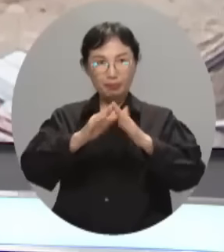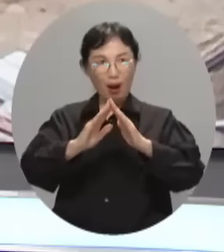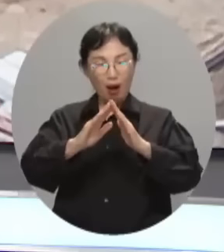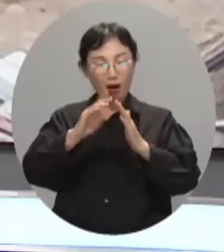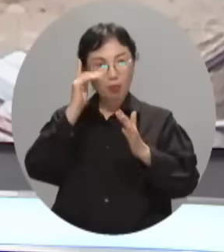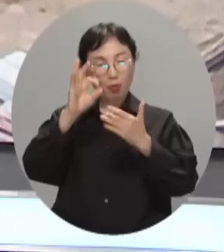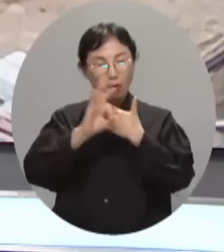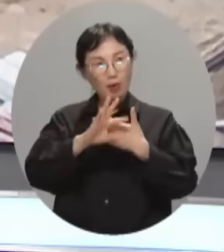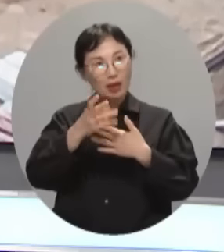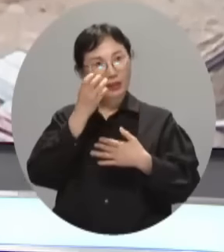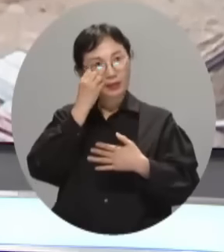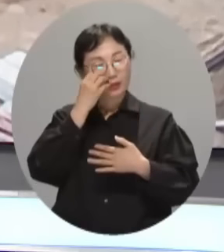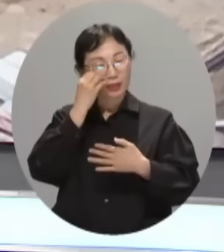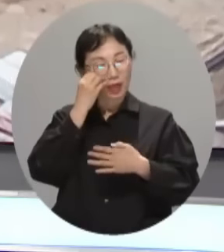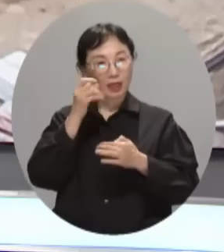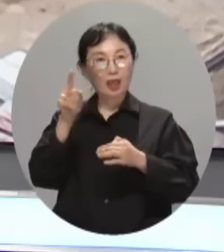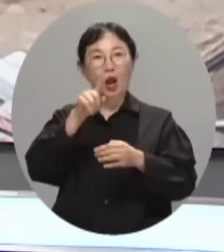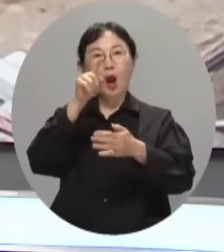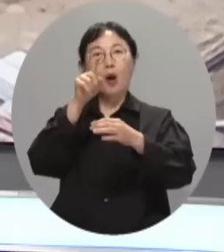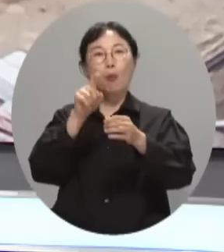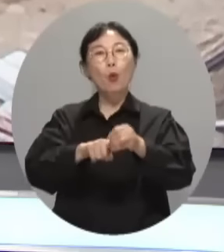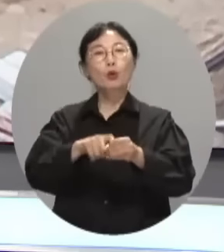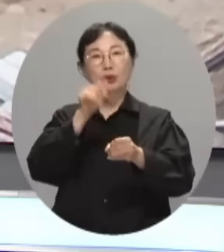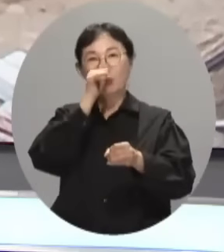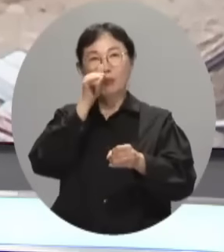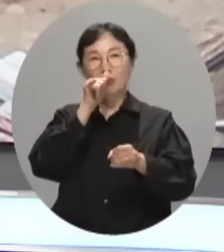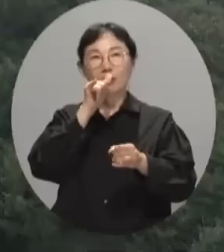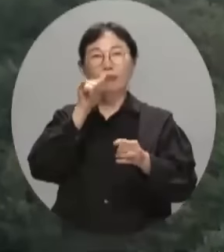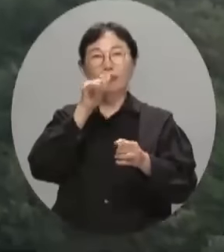전재훈 기자가 취재했습니다.